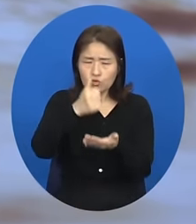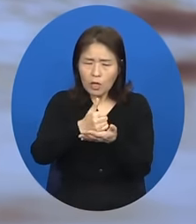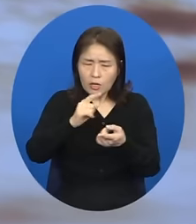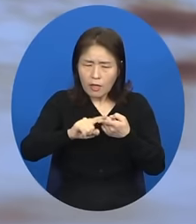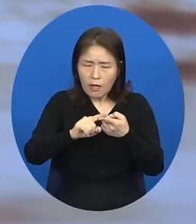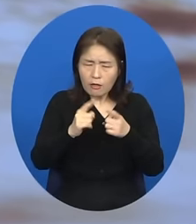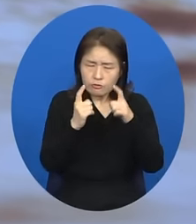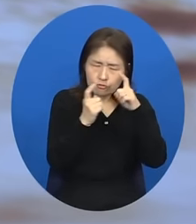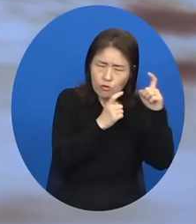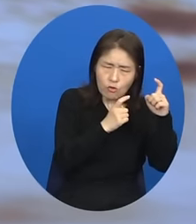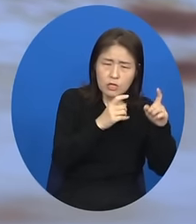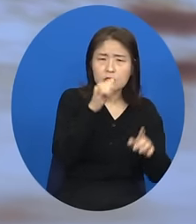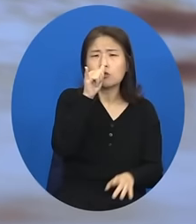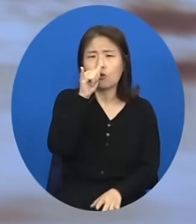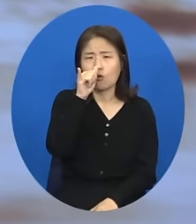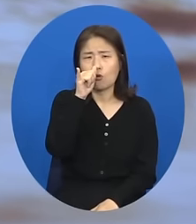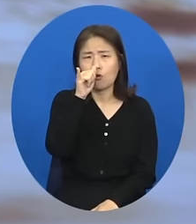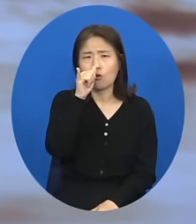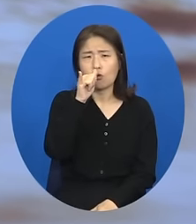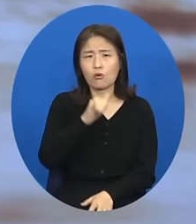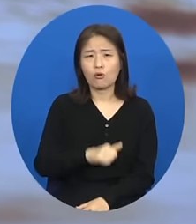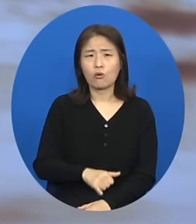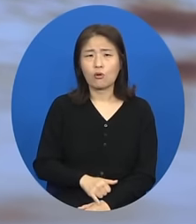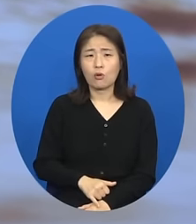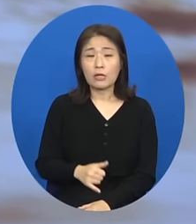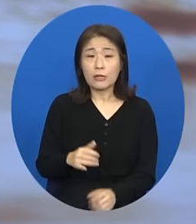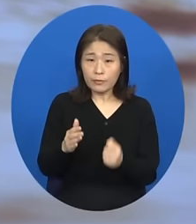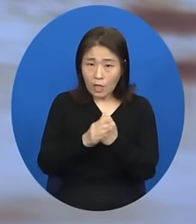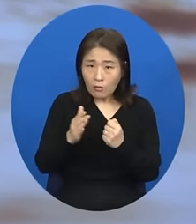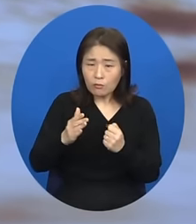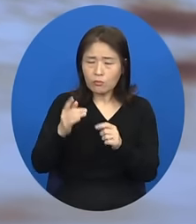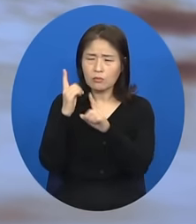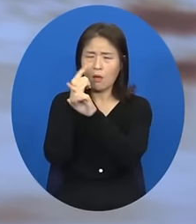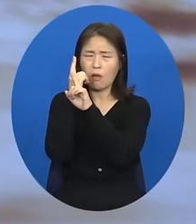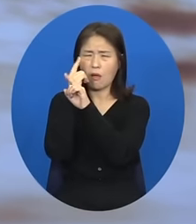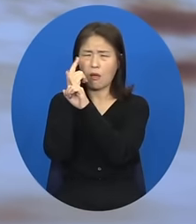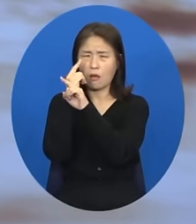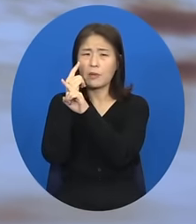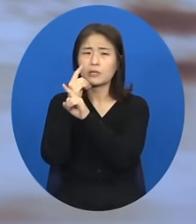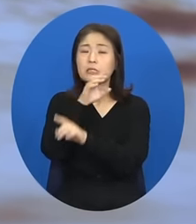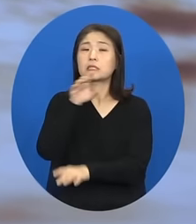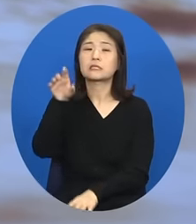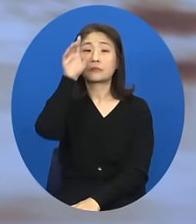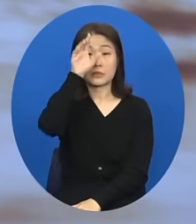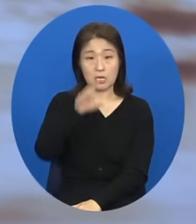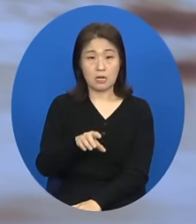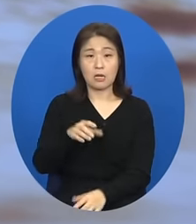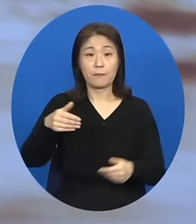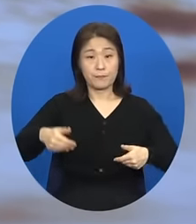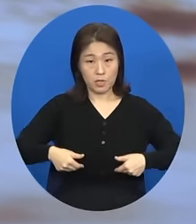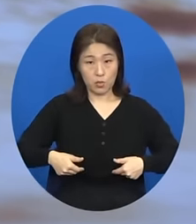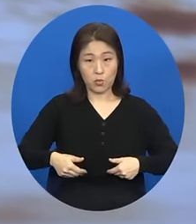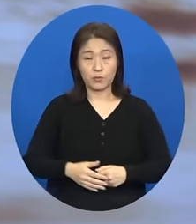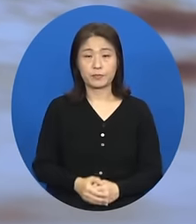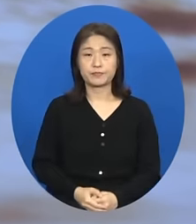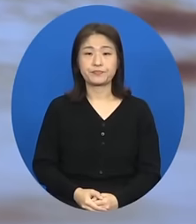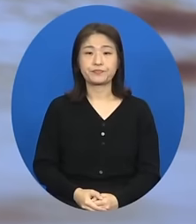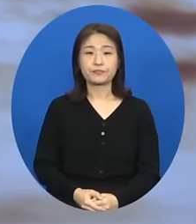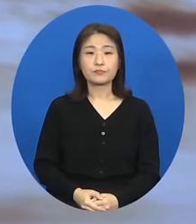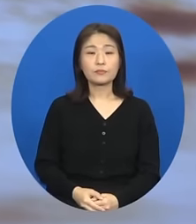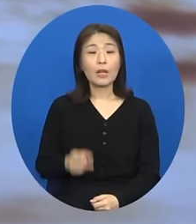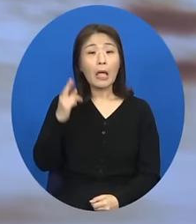찾아옵니다. 그래서 우리는 날마다 십자가가 필요한 거예요. 이것을 알았던 바울이 어떤 고백을 하죠?